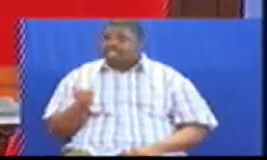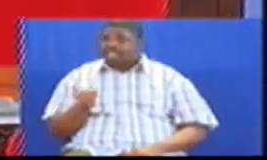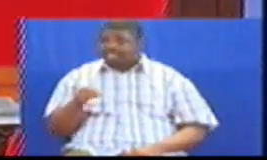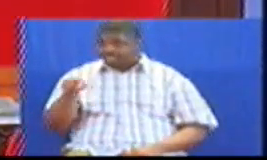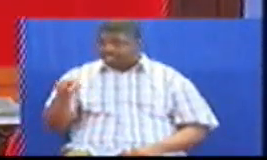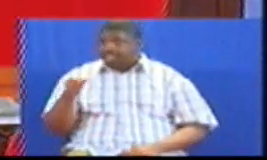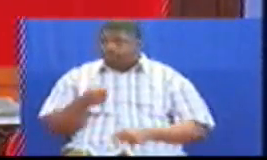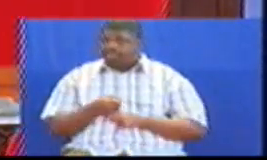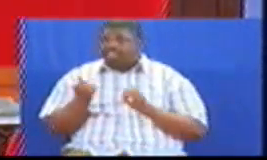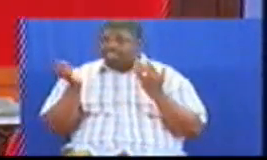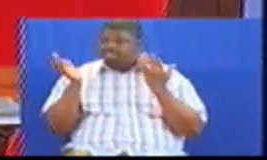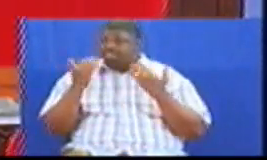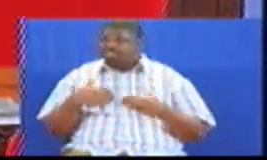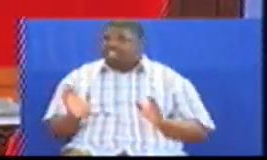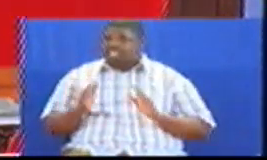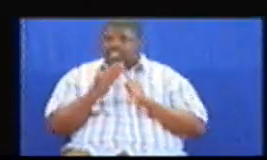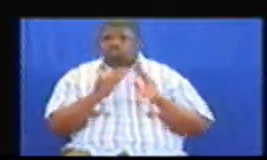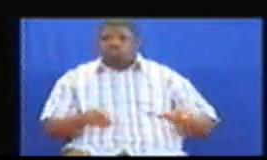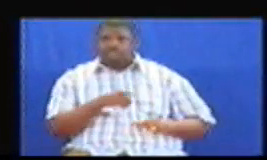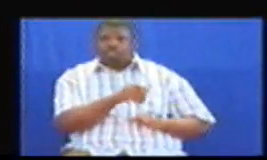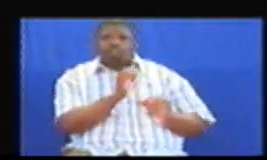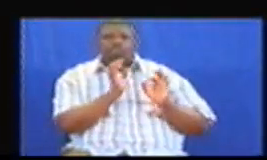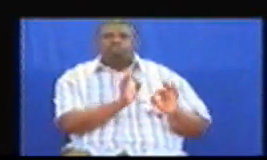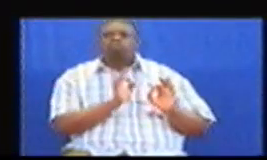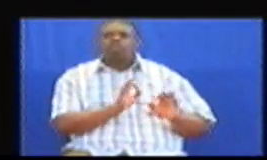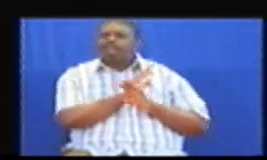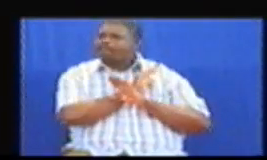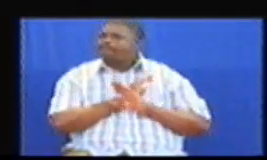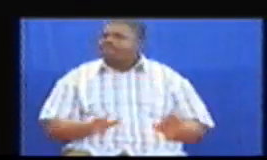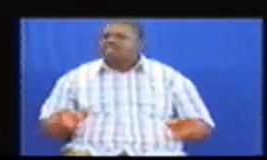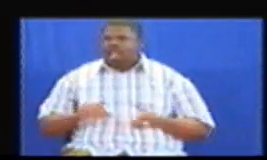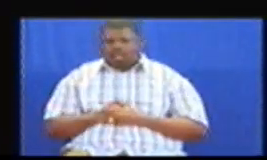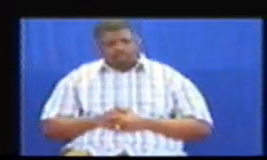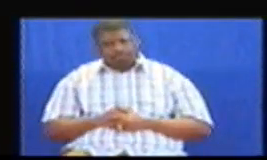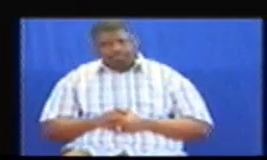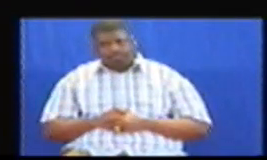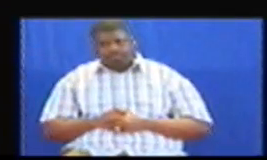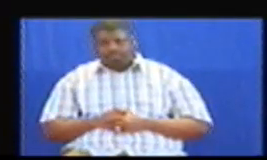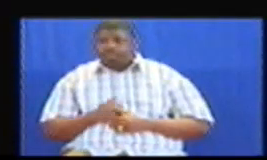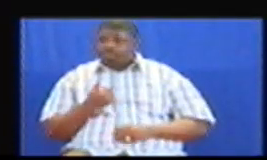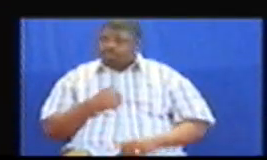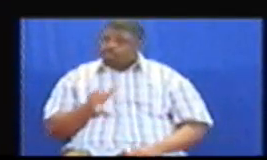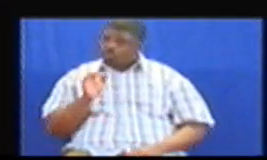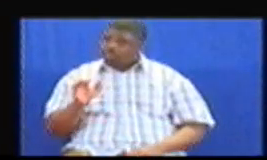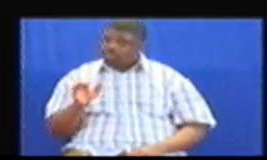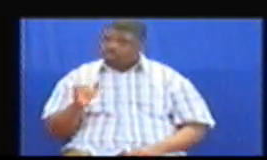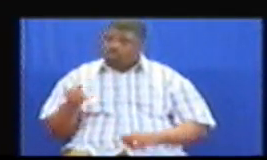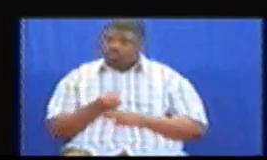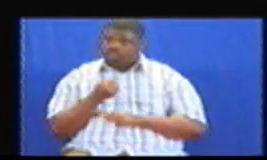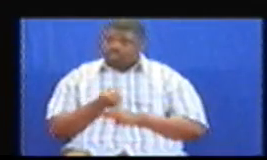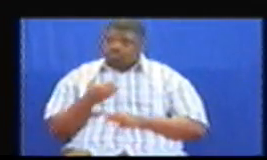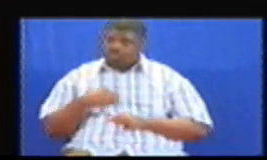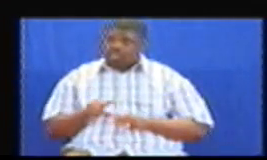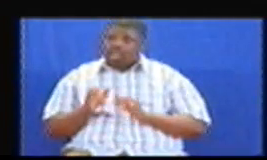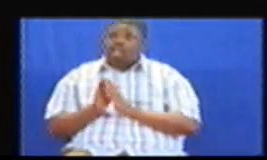ya nyumba hiyo vizuri kabisa kama tunavyomfahamu. Na ndivyo nilivyowaambia wafanyakazi wa Wizara ya Katiba na